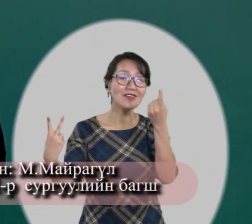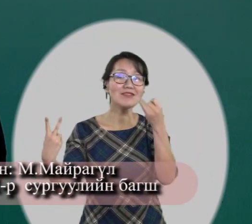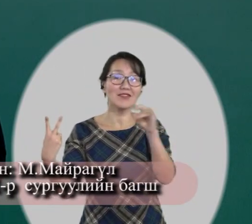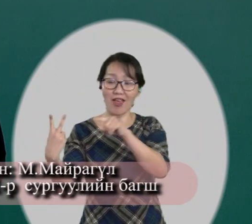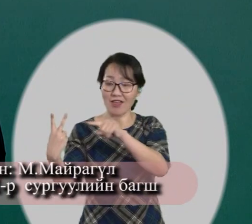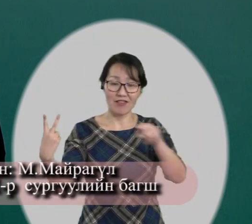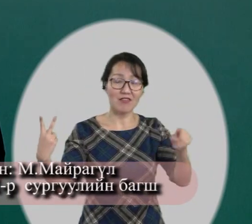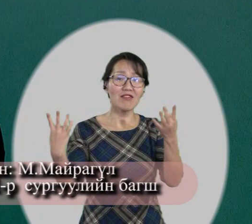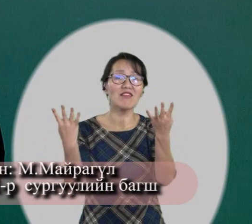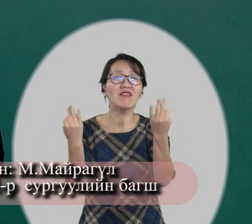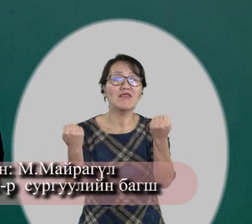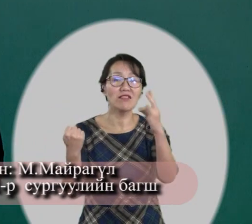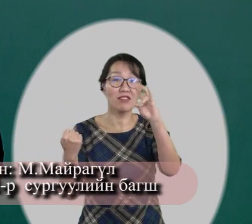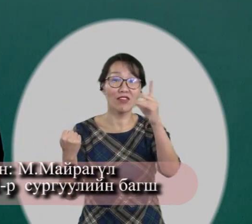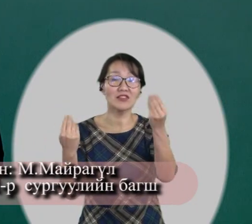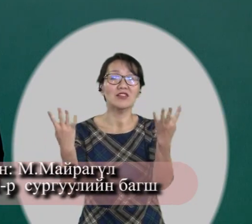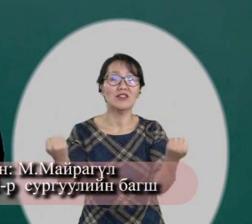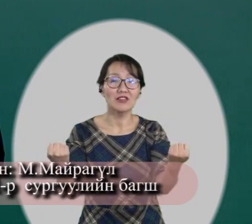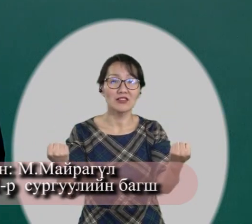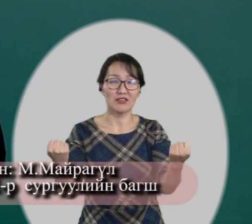қашықтығы қанша бірлік болады?